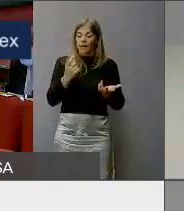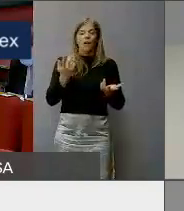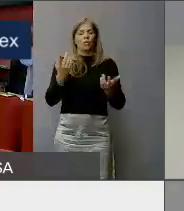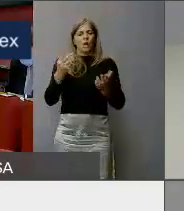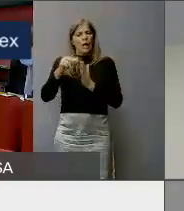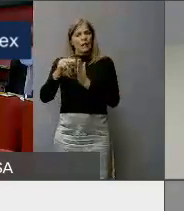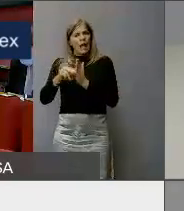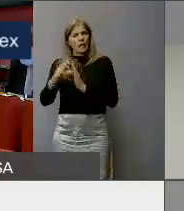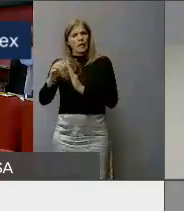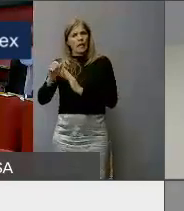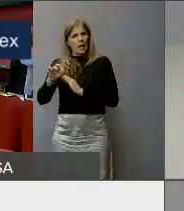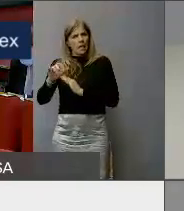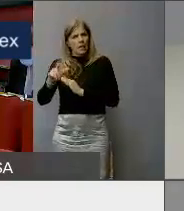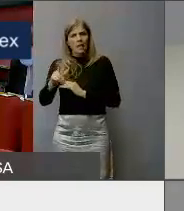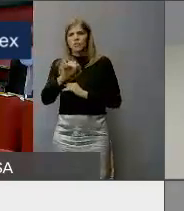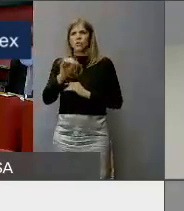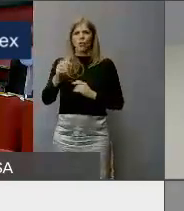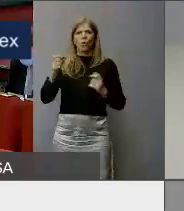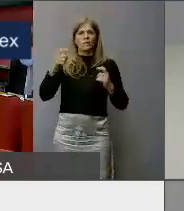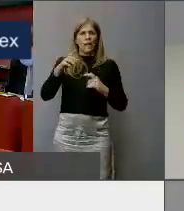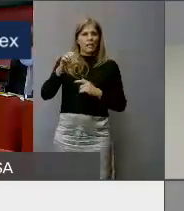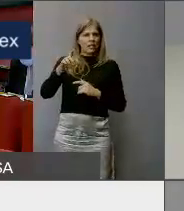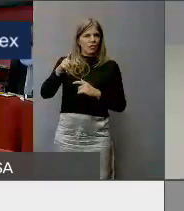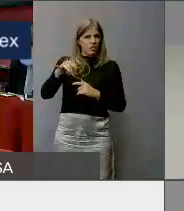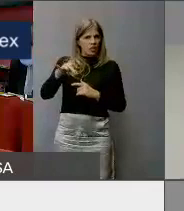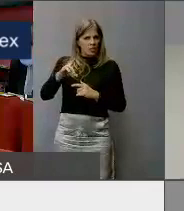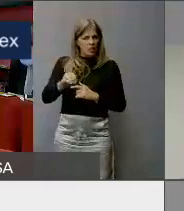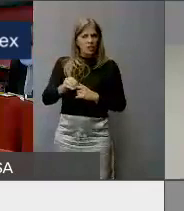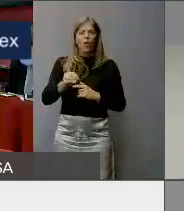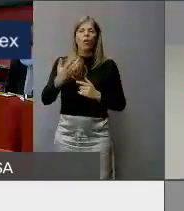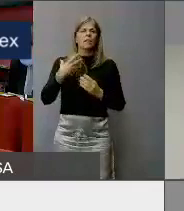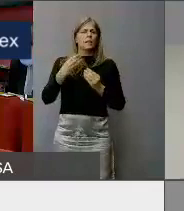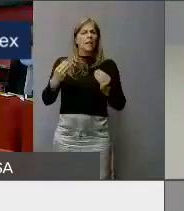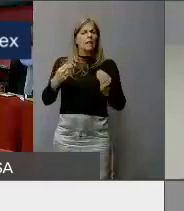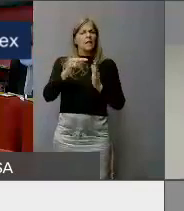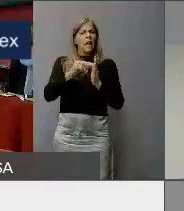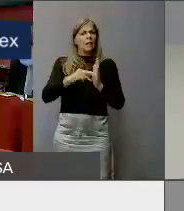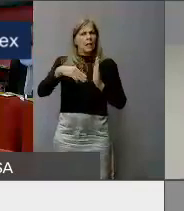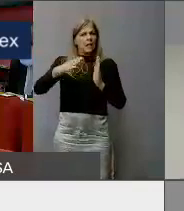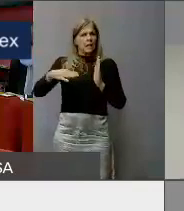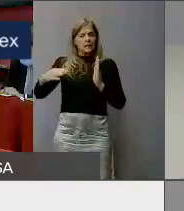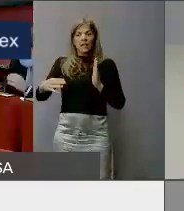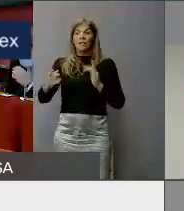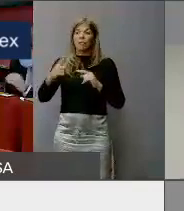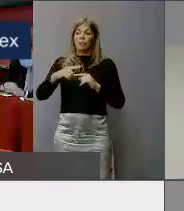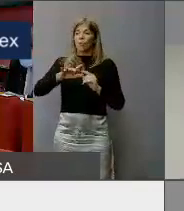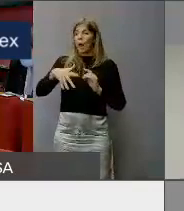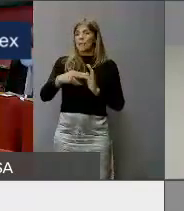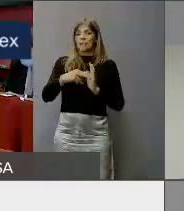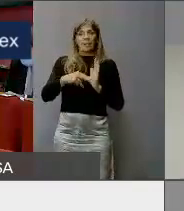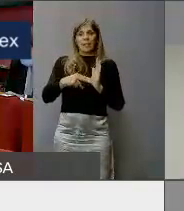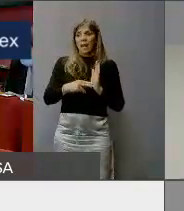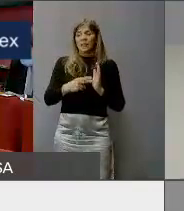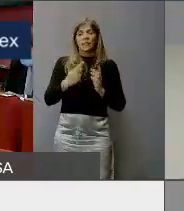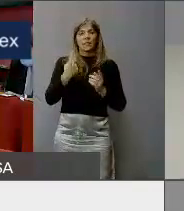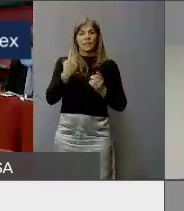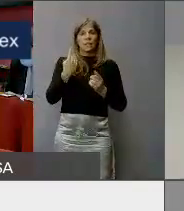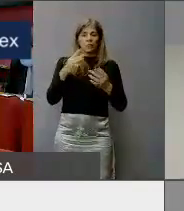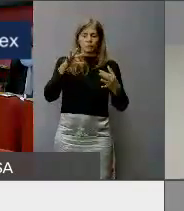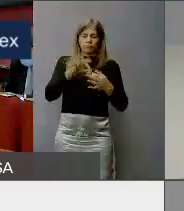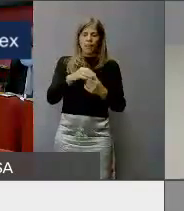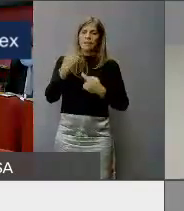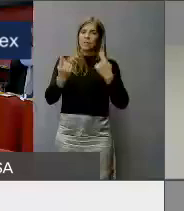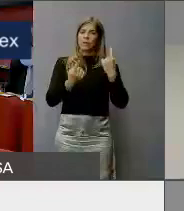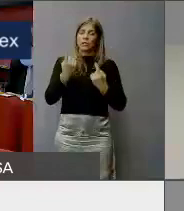caritas e dati di sant'egidio vengono dati molti tratti lista dei dati che il comune ha sulla situazione socio economica che bisogna però che